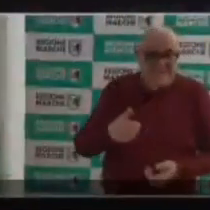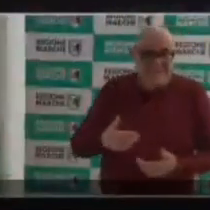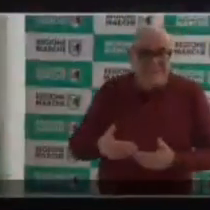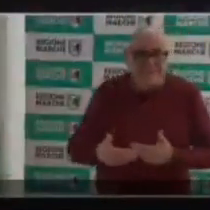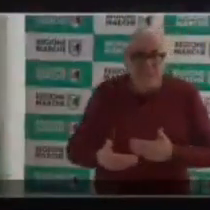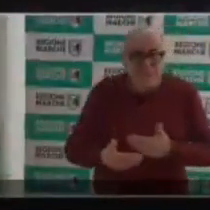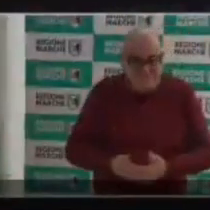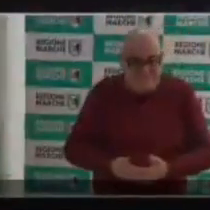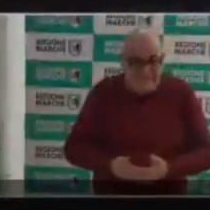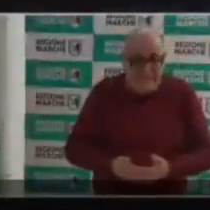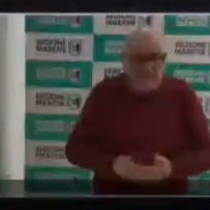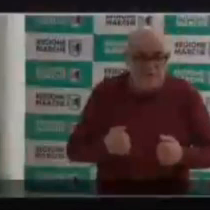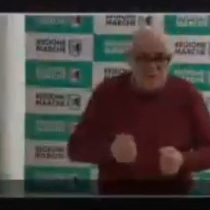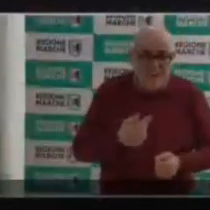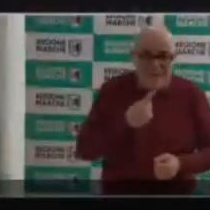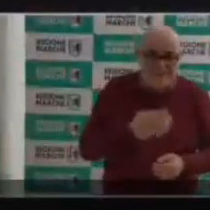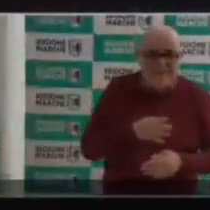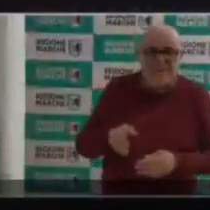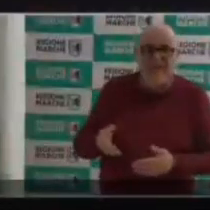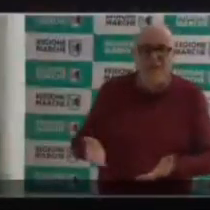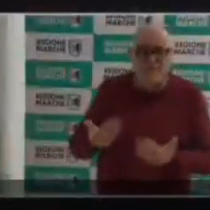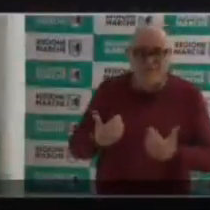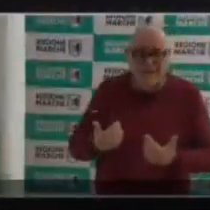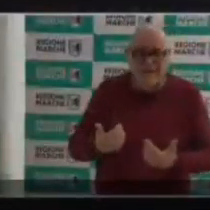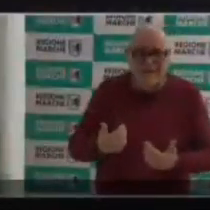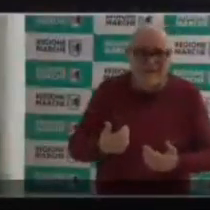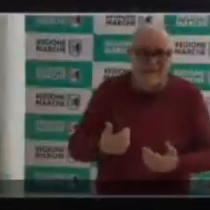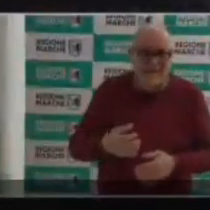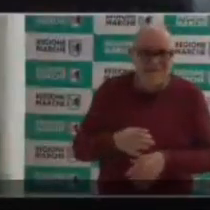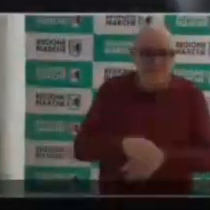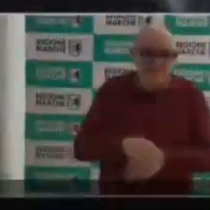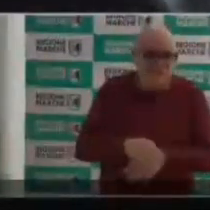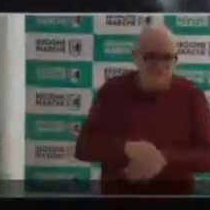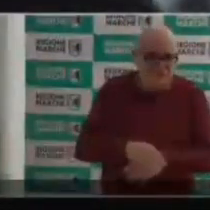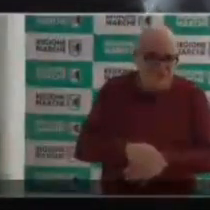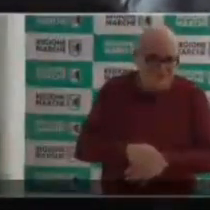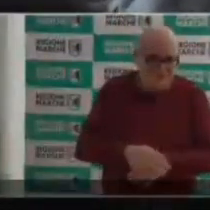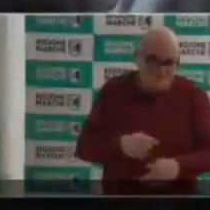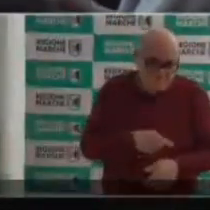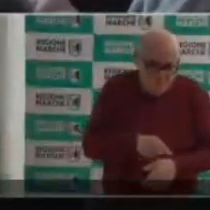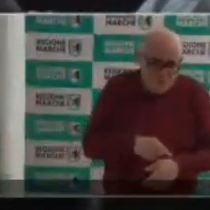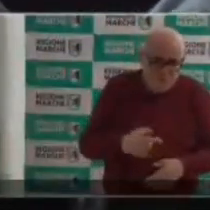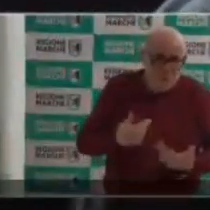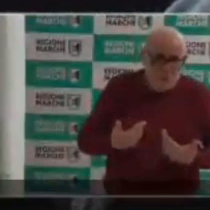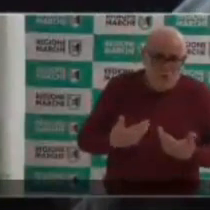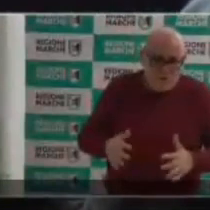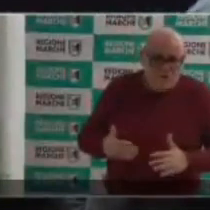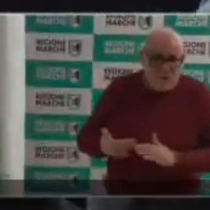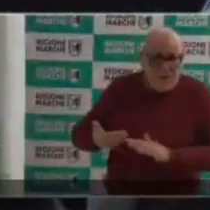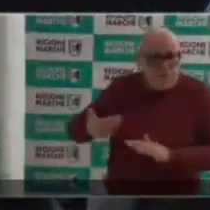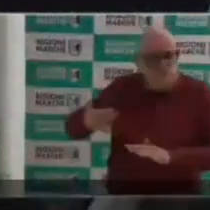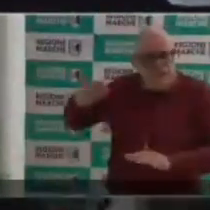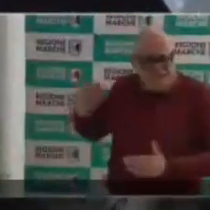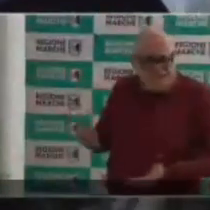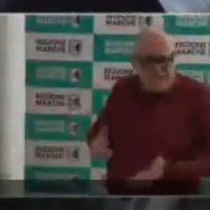anche che gli va a comprare le medicine. Un facciamo anziano. Questo, sì, facciamo anche questo. Questo è per alcuni di noi è stato